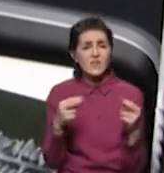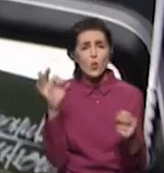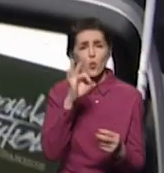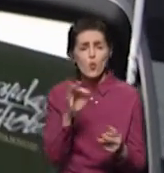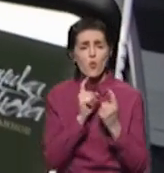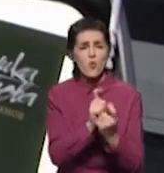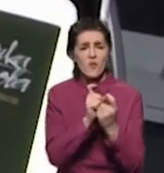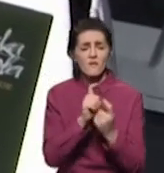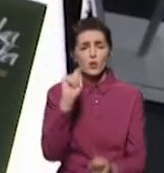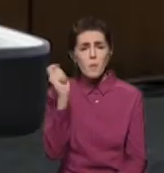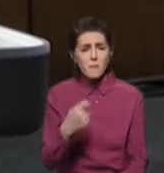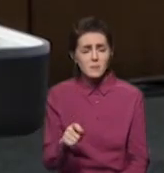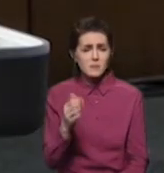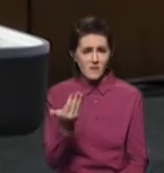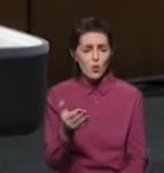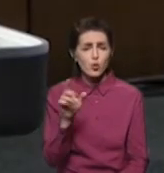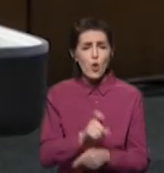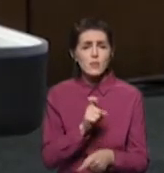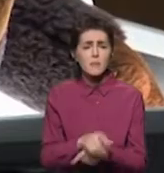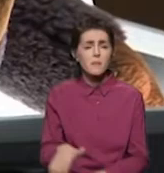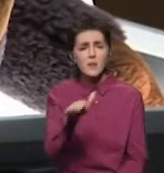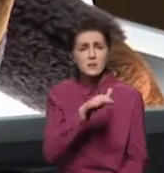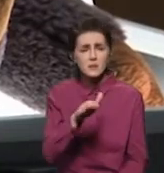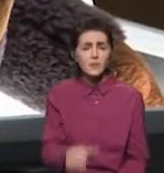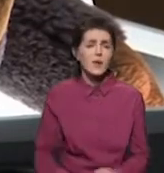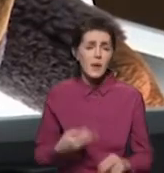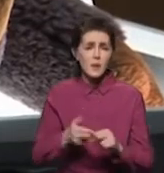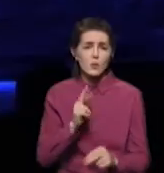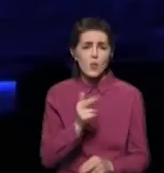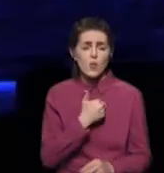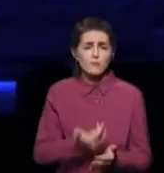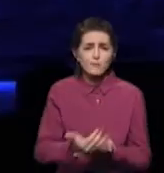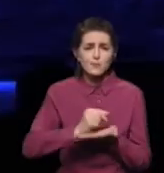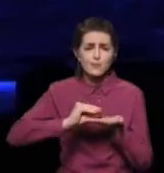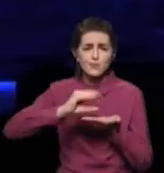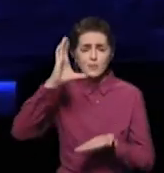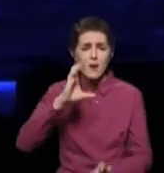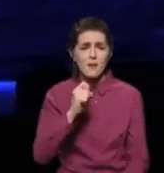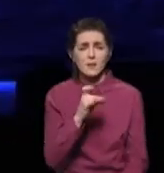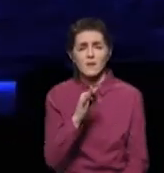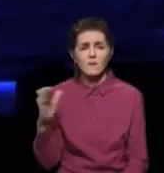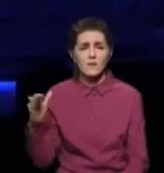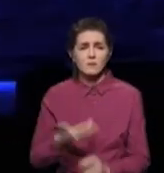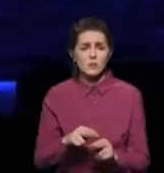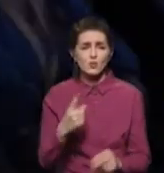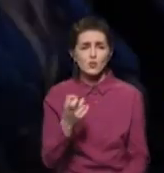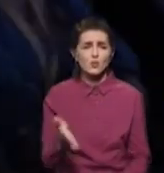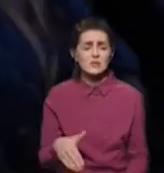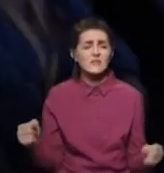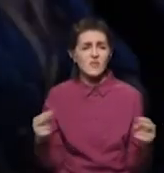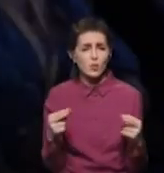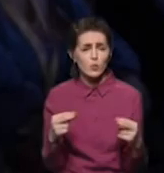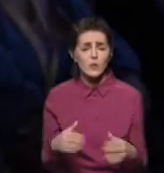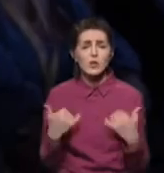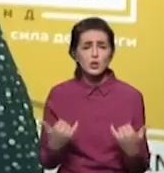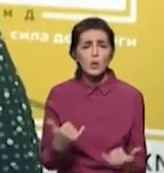Донбасі. До 2025 року має створити унікальний онлайн-архів зі 100 тисяч свідчень. На сегодняшний день